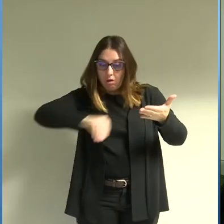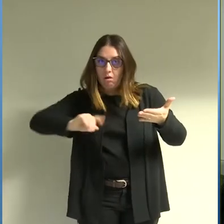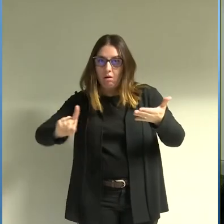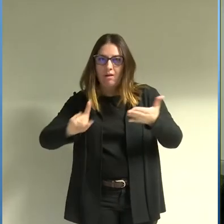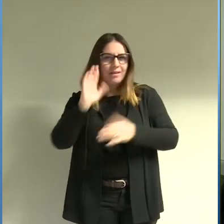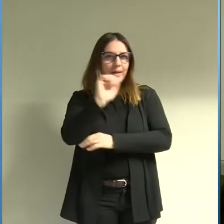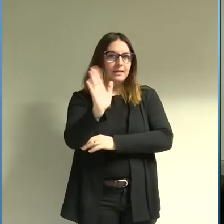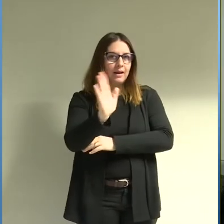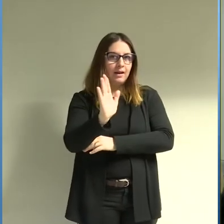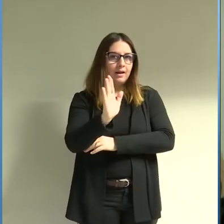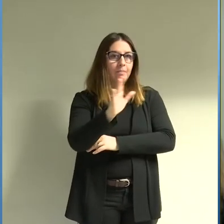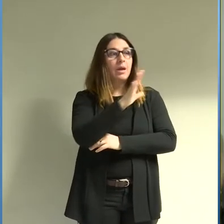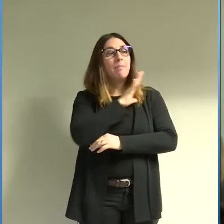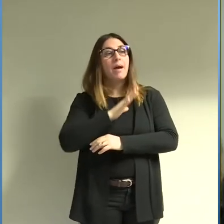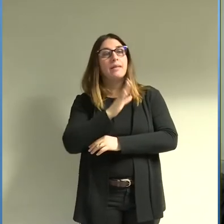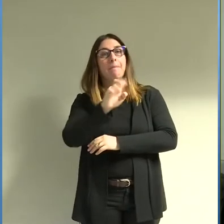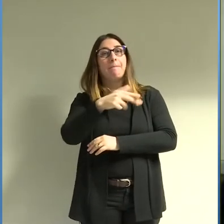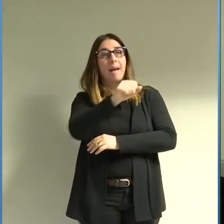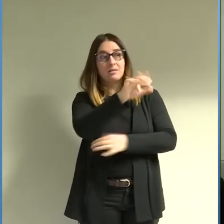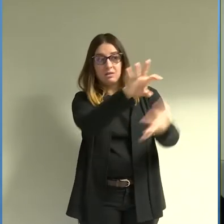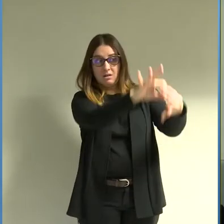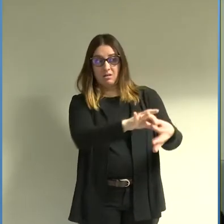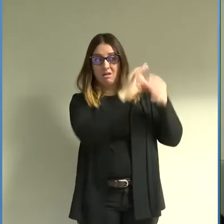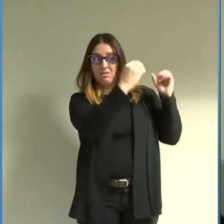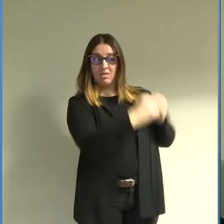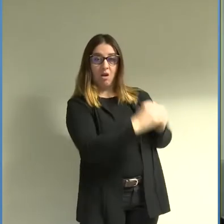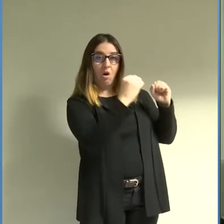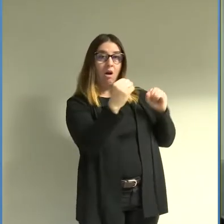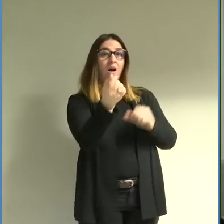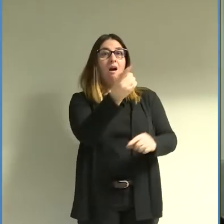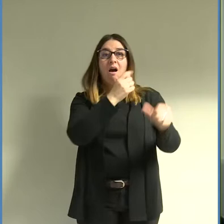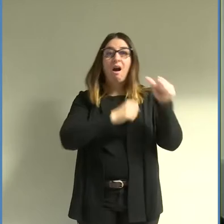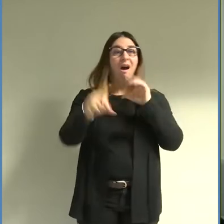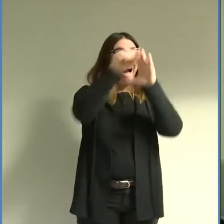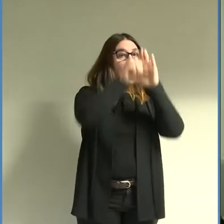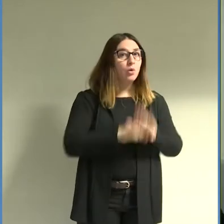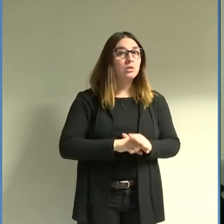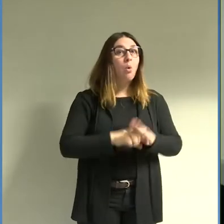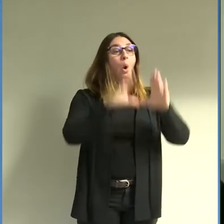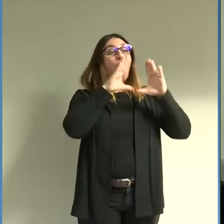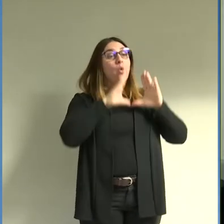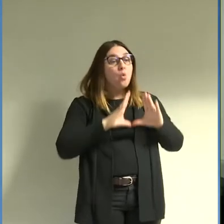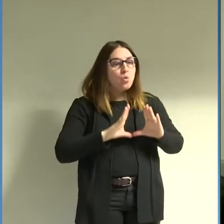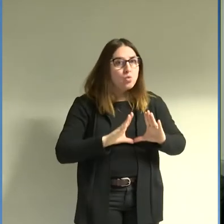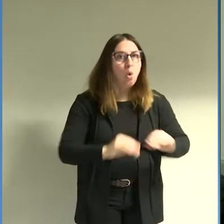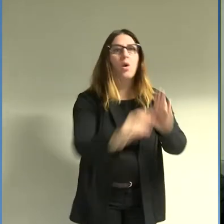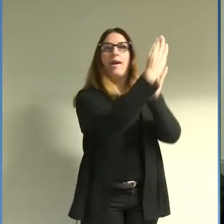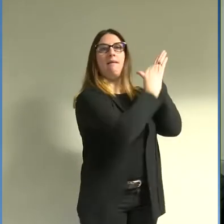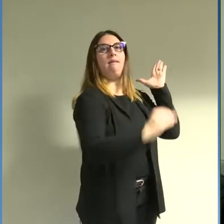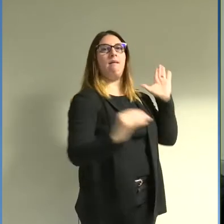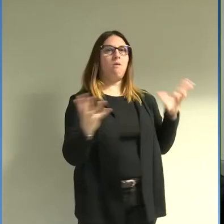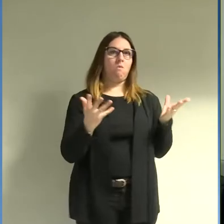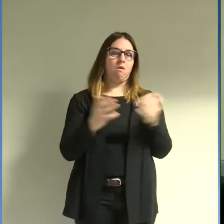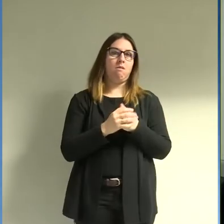la demande de manama ben ce pardon c'est simplement de conditionner à la production date effectivement l'idée c'est quand même que à